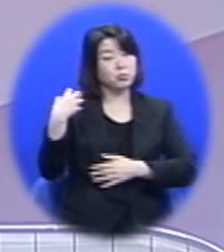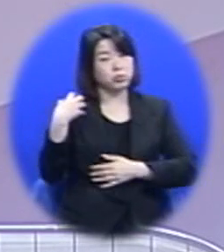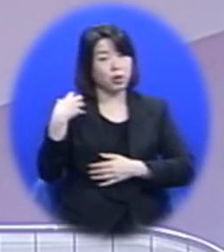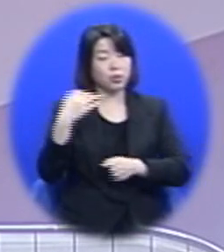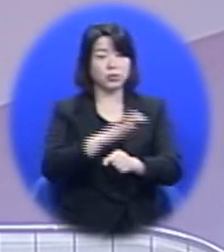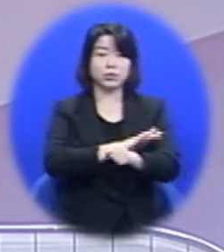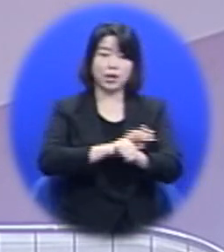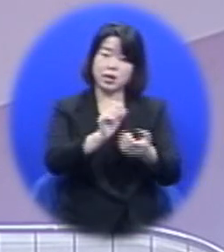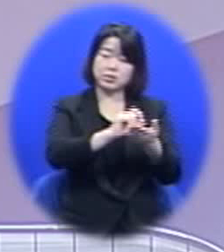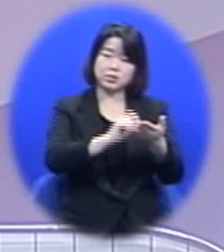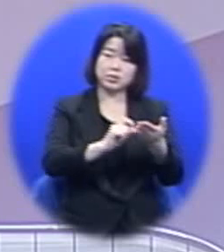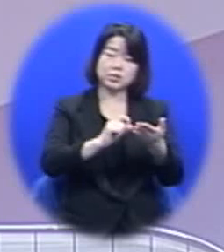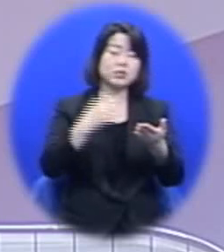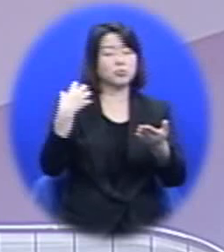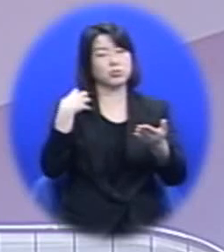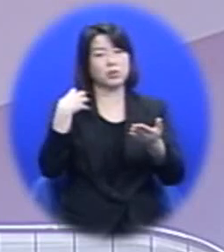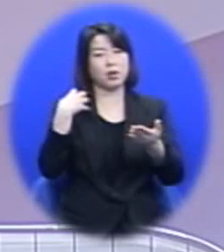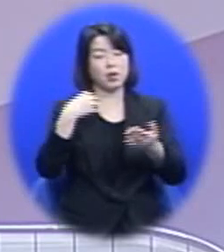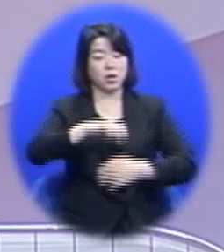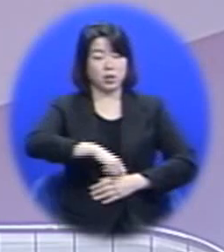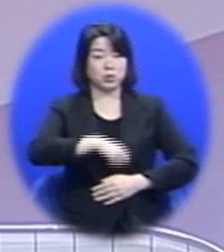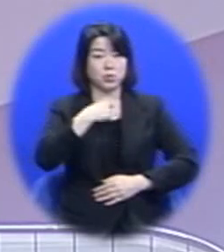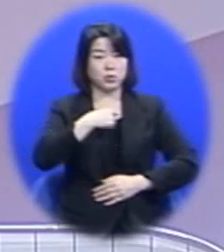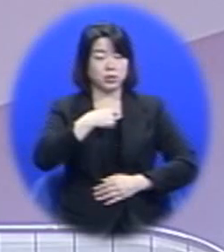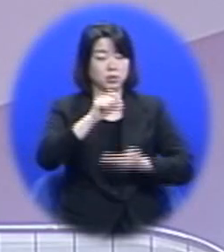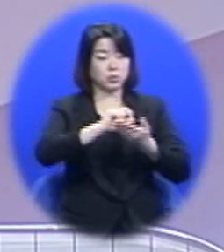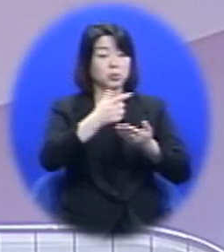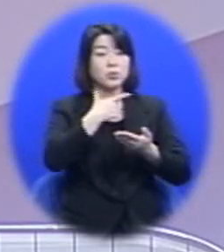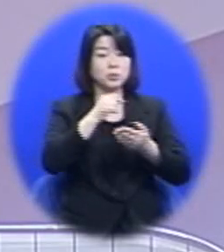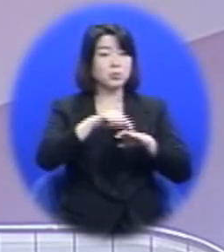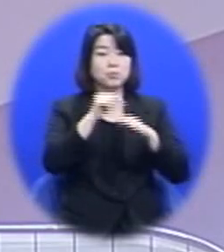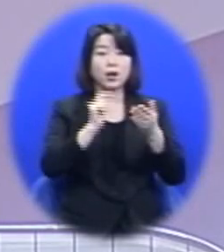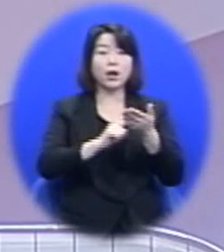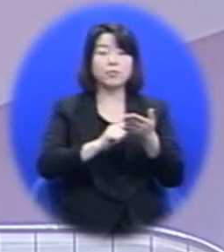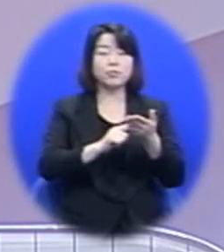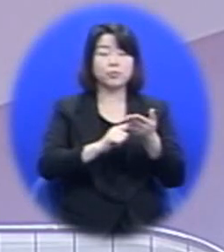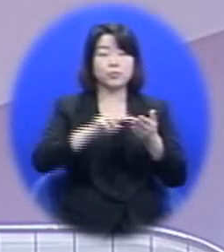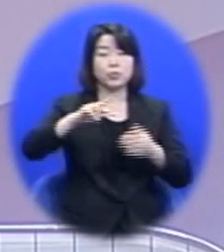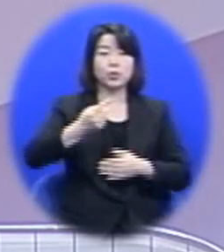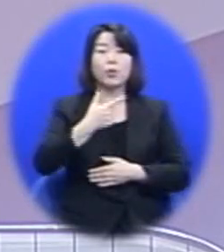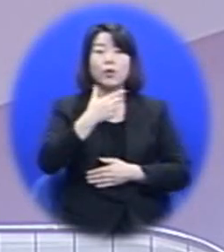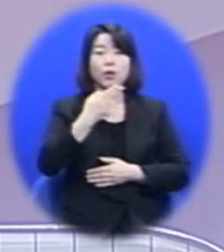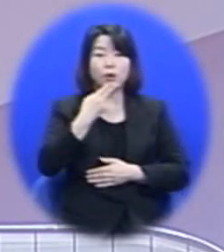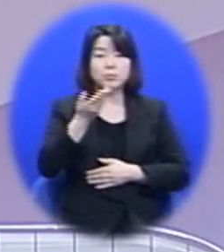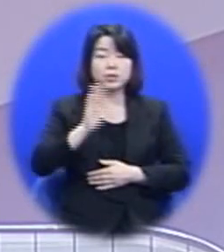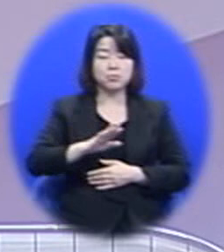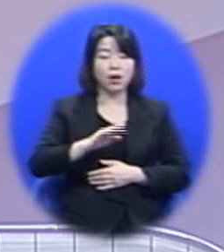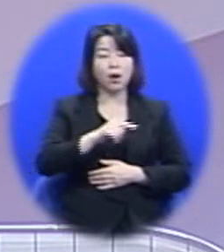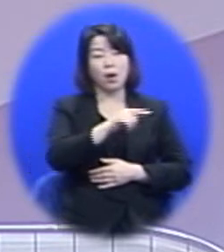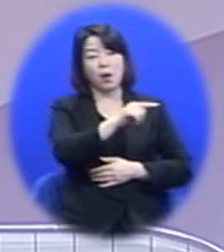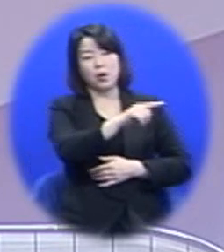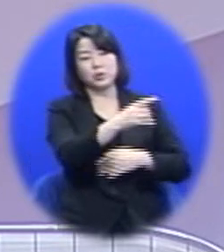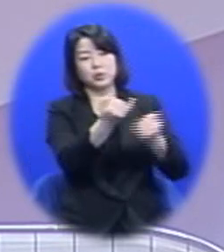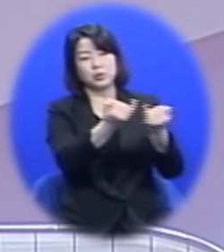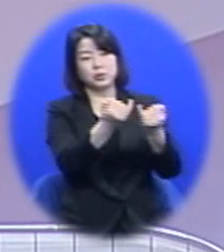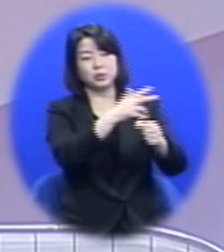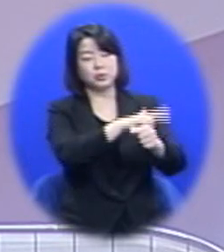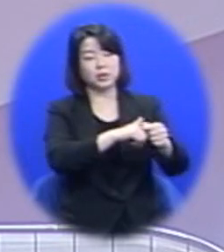자신도 없고 솔직히 쓰고 싶은 마음도 별로 없는데, 아니 속회원 중에 한 집사님이 소원이